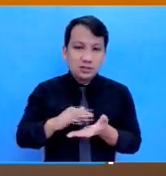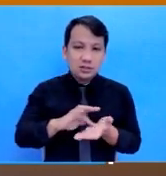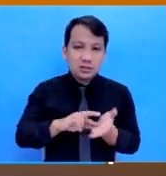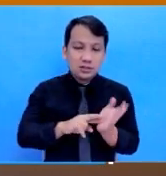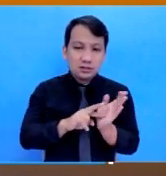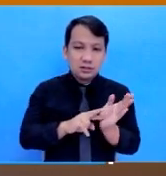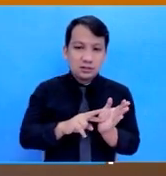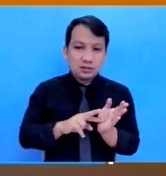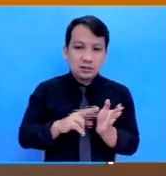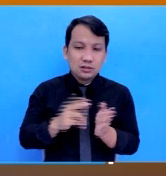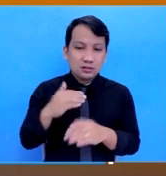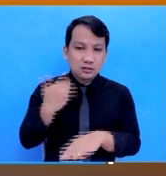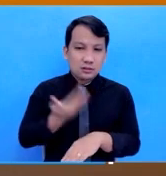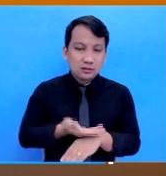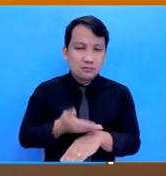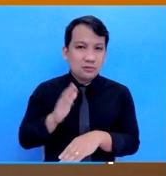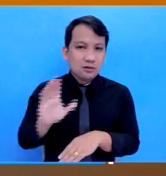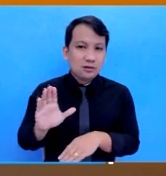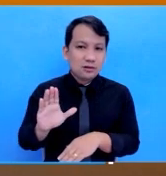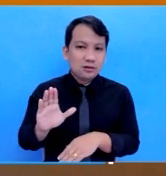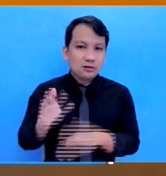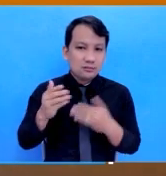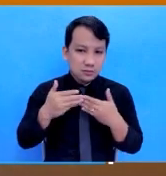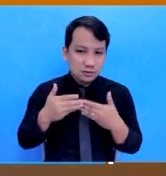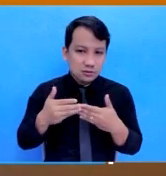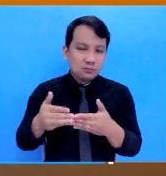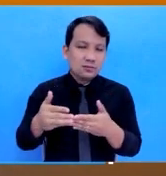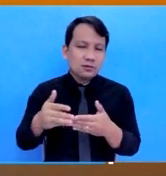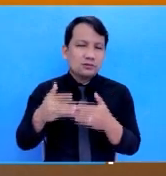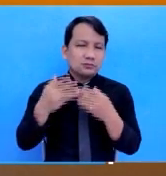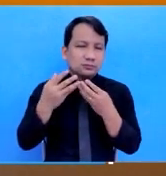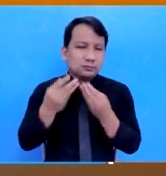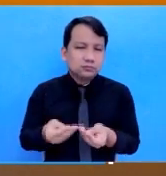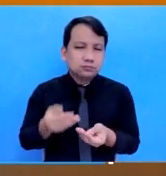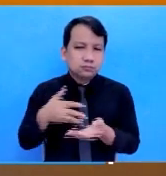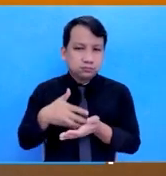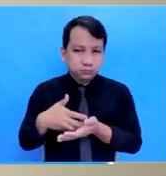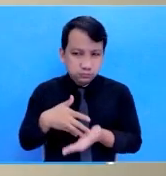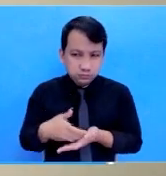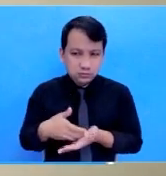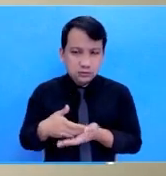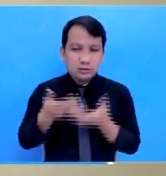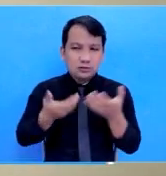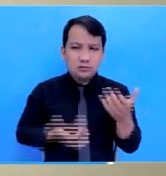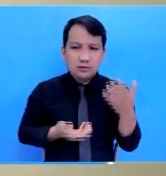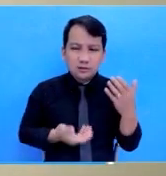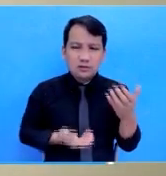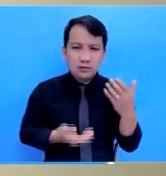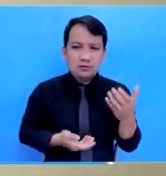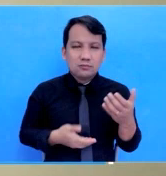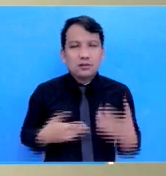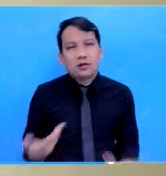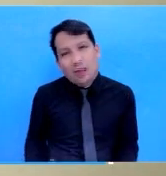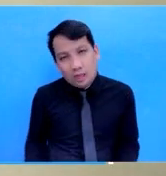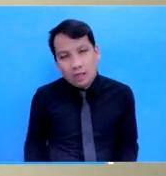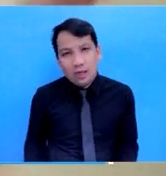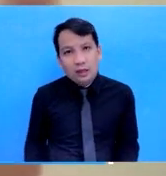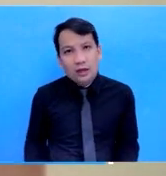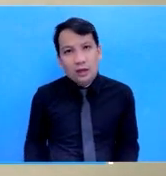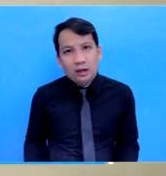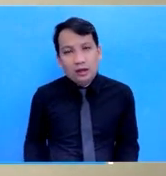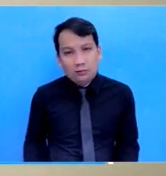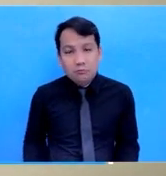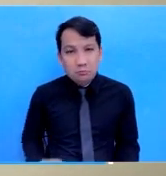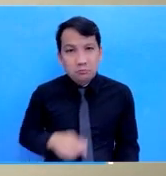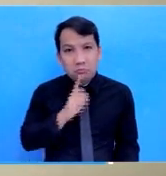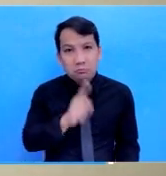anak. Pero nagpatuloy ang panghihina ni Pia. Kinakarga mo siya para siyang lantang gulay na talaga na hindi niya na wala